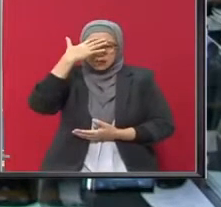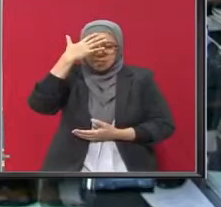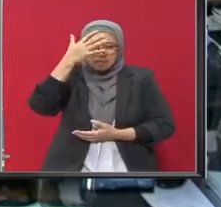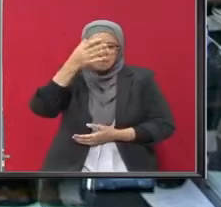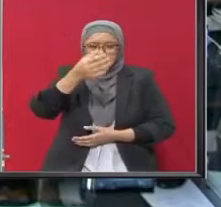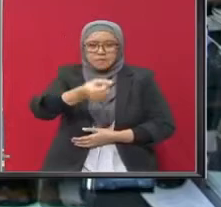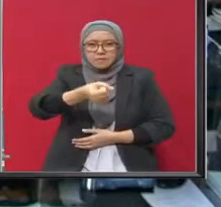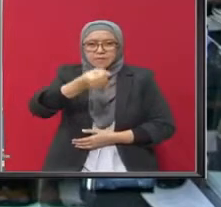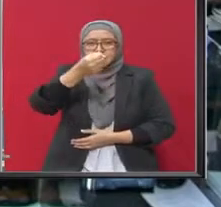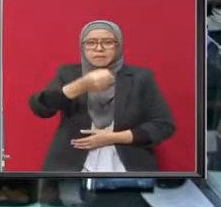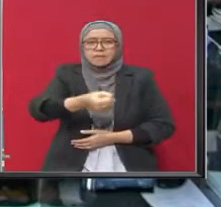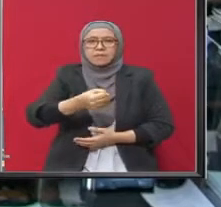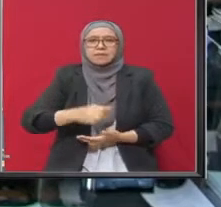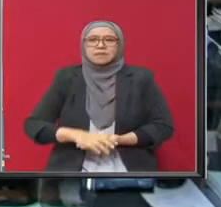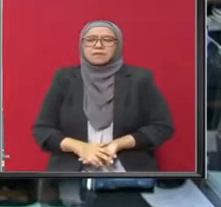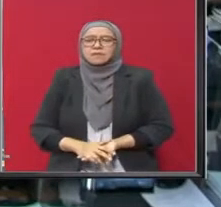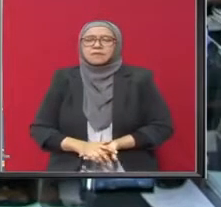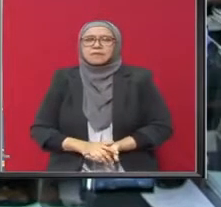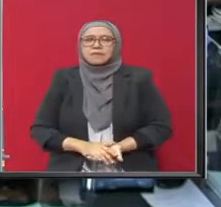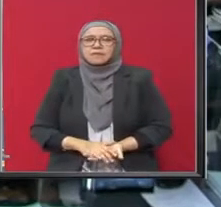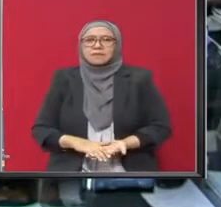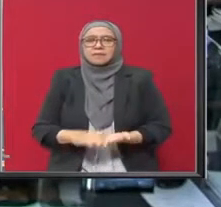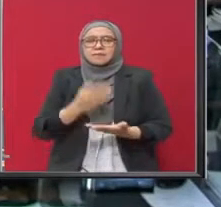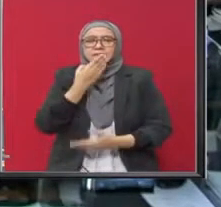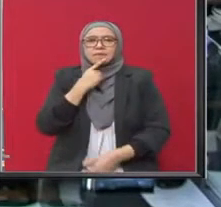Assalamualaikum warahmatullahi wabarakatuh.